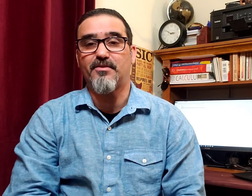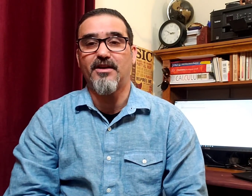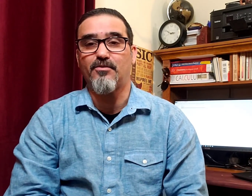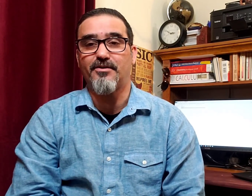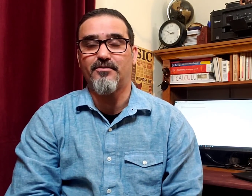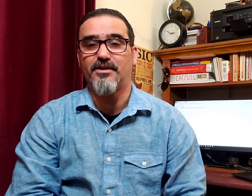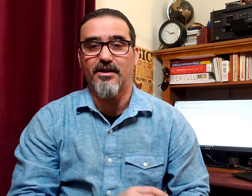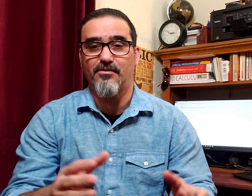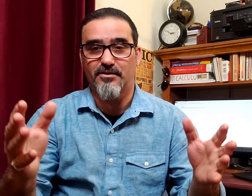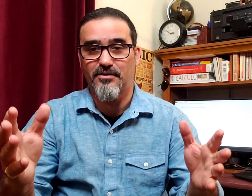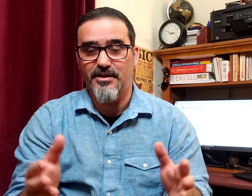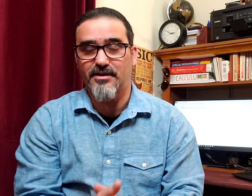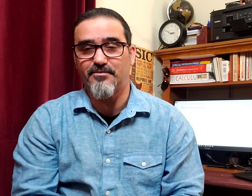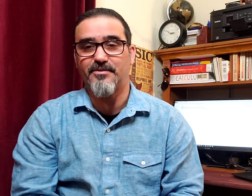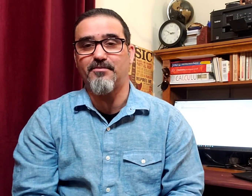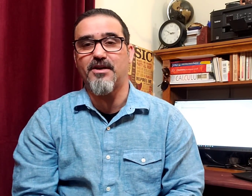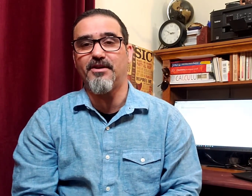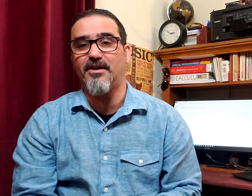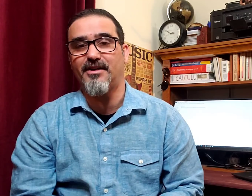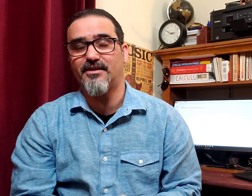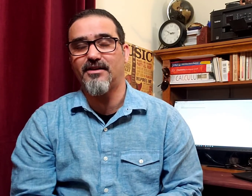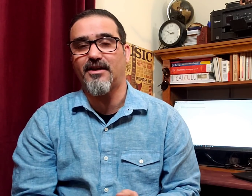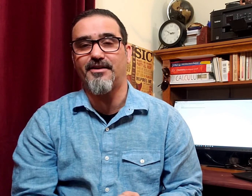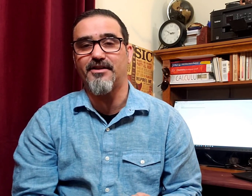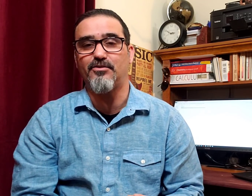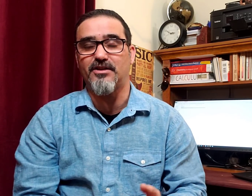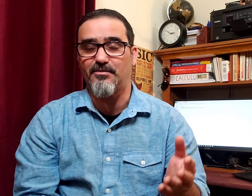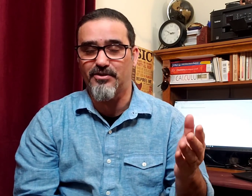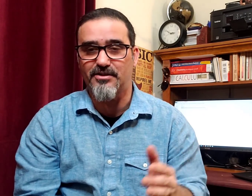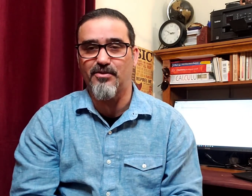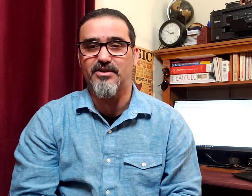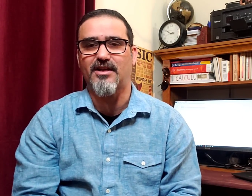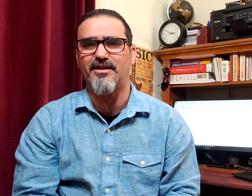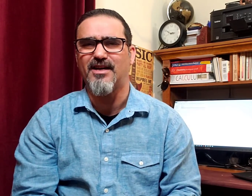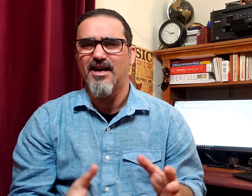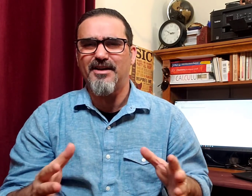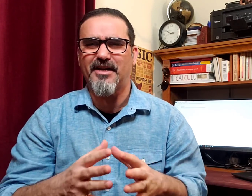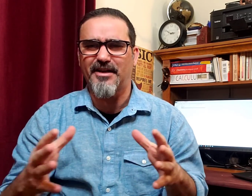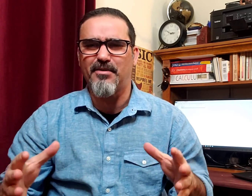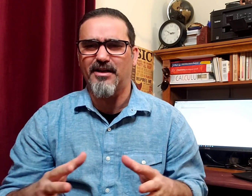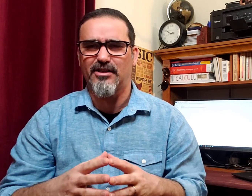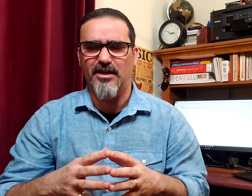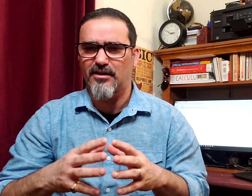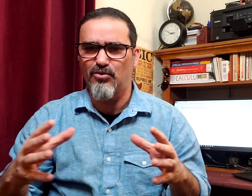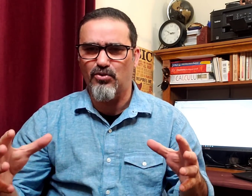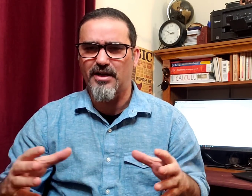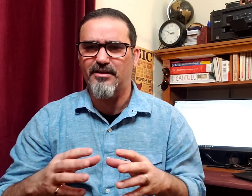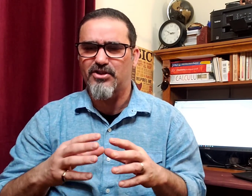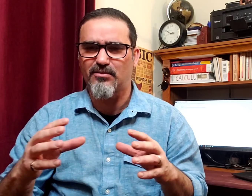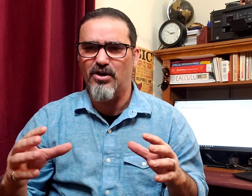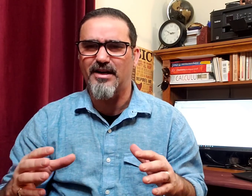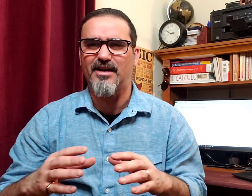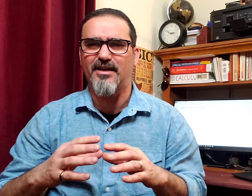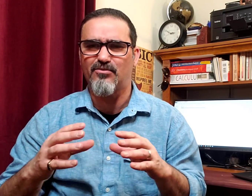إذا بالنسبة للإخوان والأخوات والناس اللي متابعين معنا هذه القناة هذه وتتابعوا وتهتموا بهذه القناة، هذا كان غير بغيت ندير هذا المرور